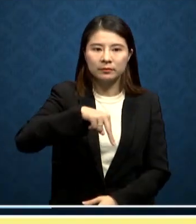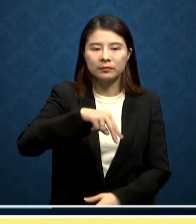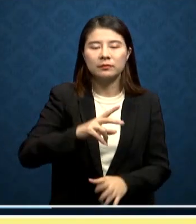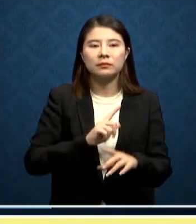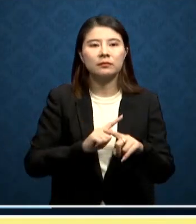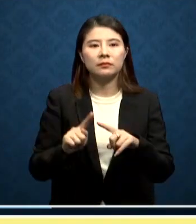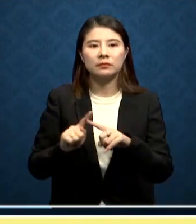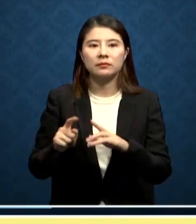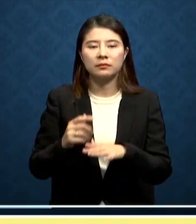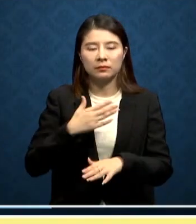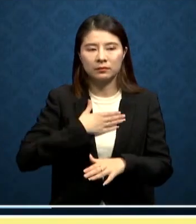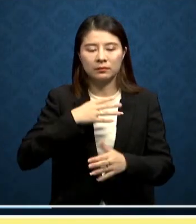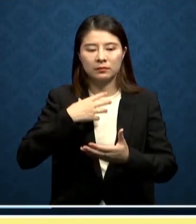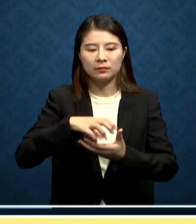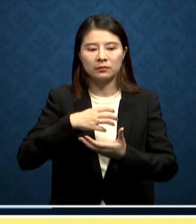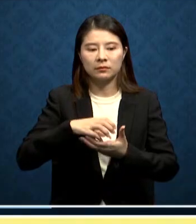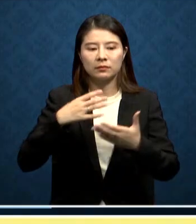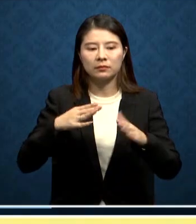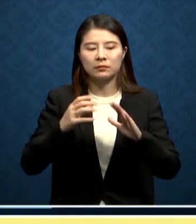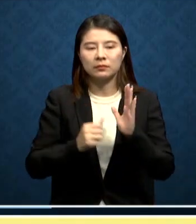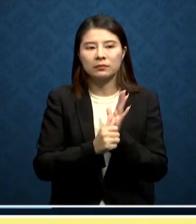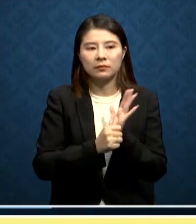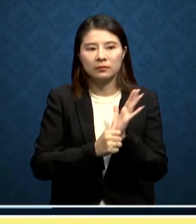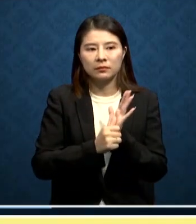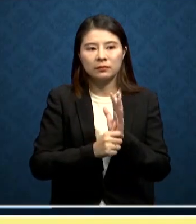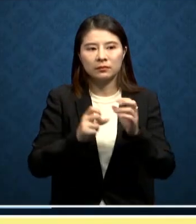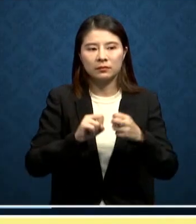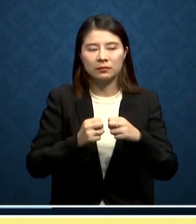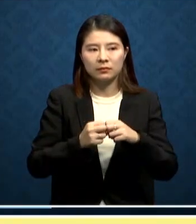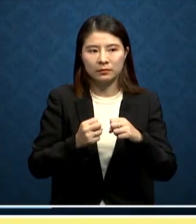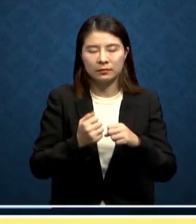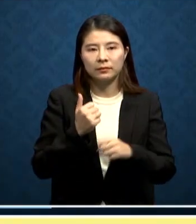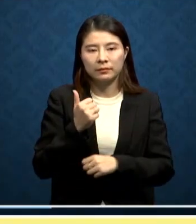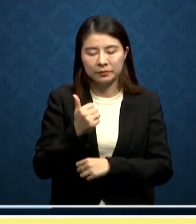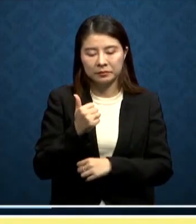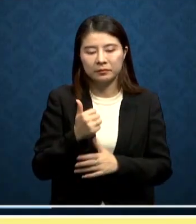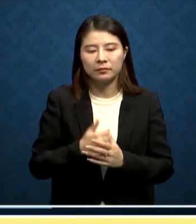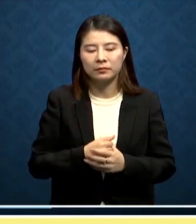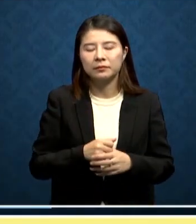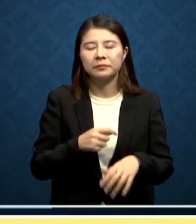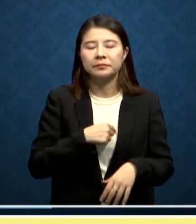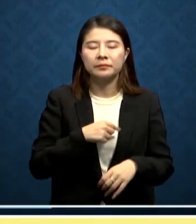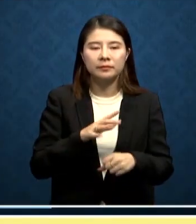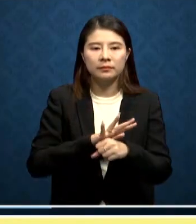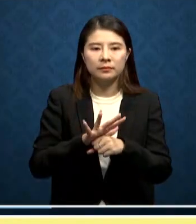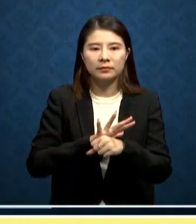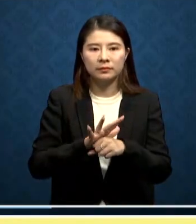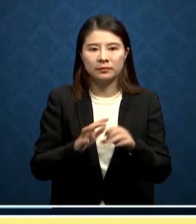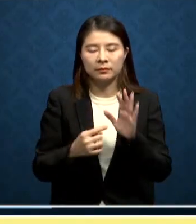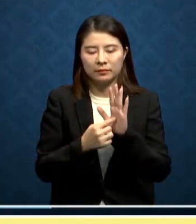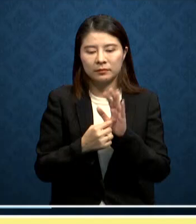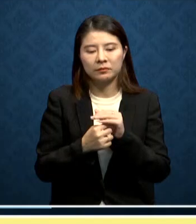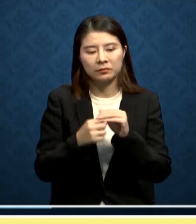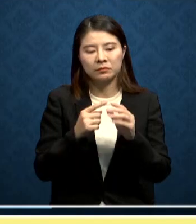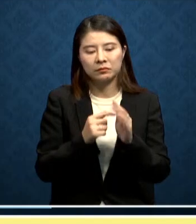กล่าวไว้นี้ผมคิดว่าท่านได้แก้ปัญหามาได้ค่อนข้างจะเป็นที่พอใจนะตามที่ได้